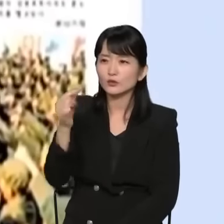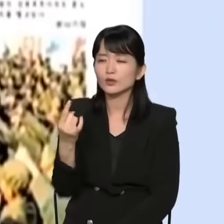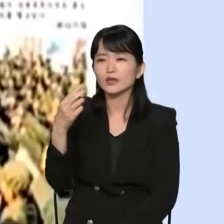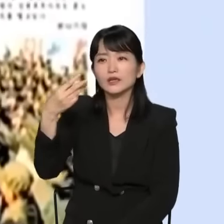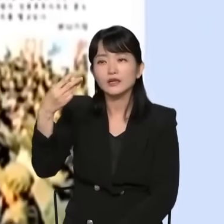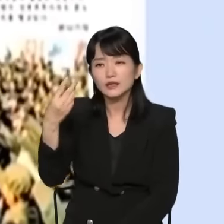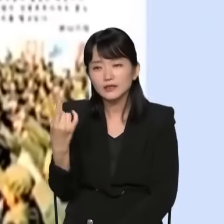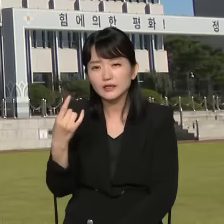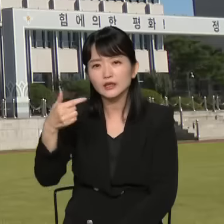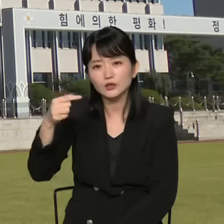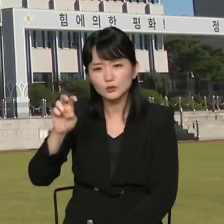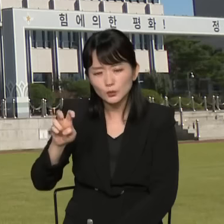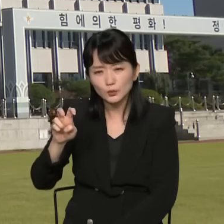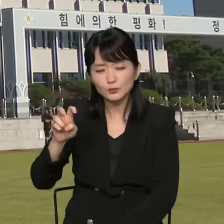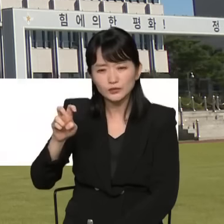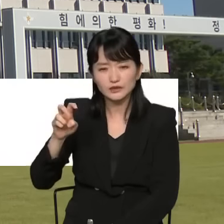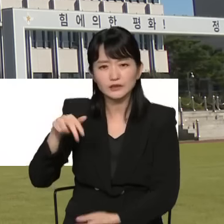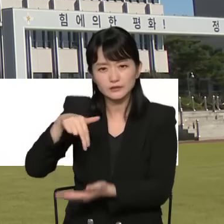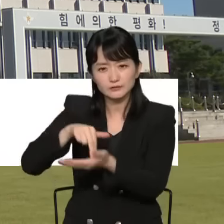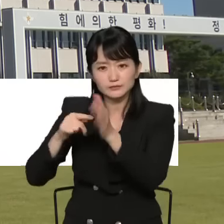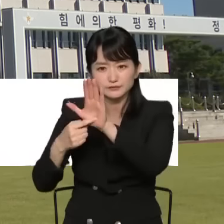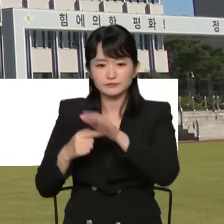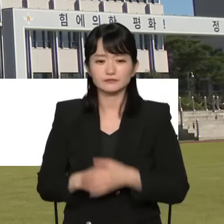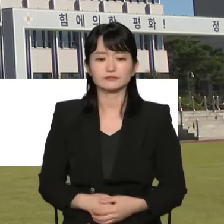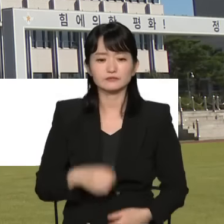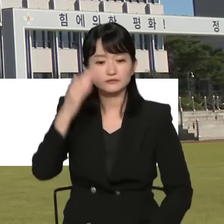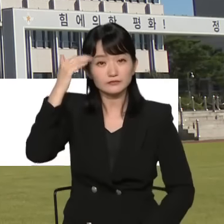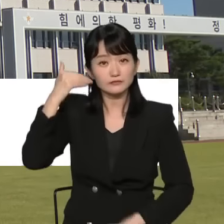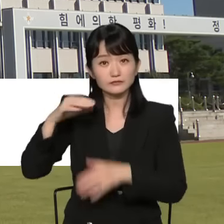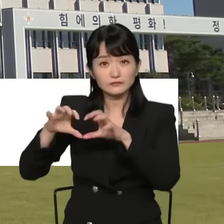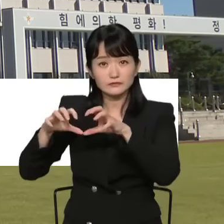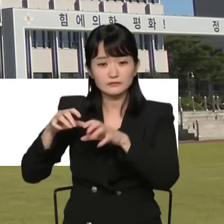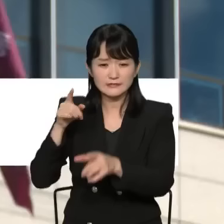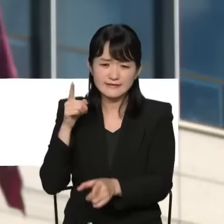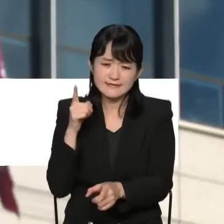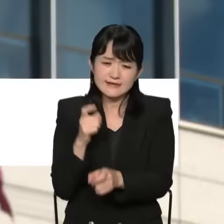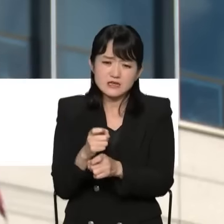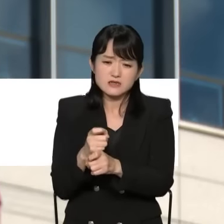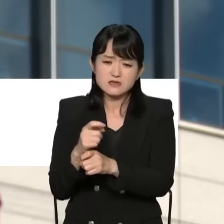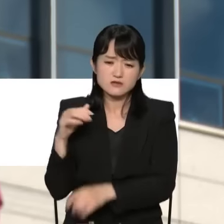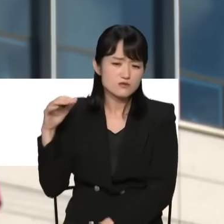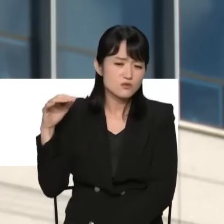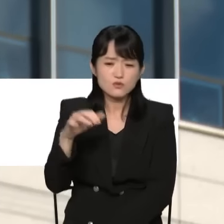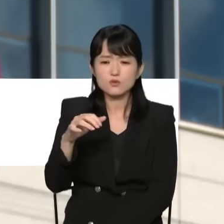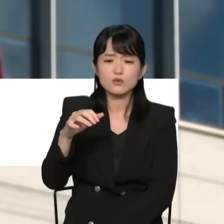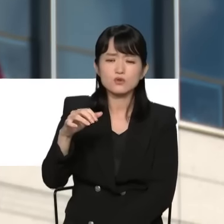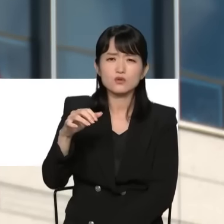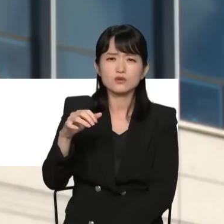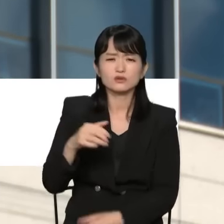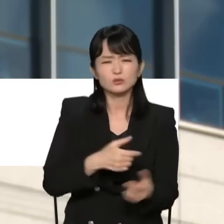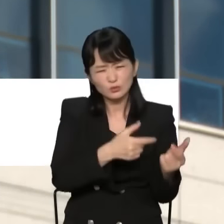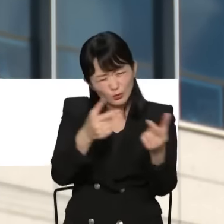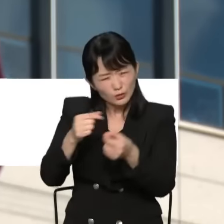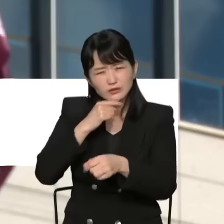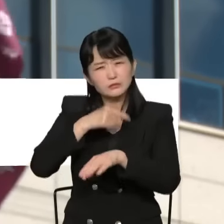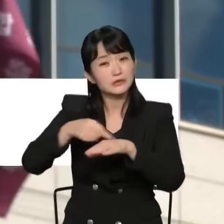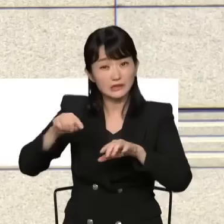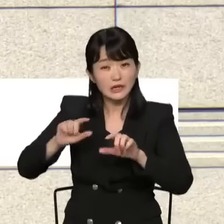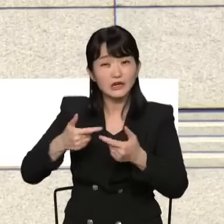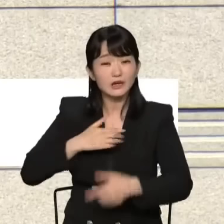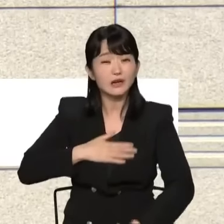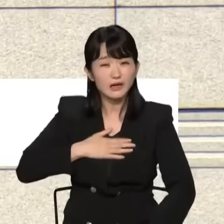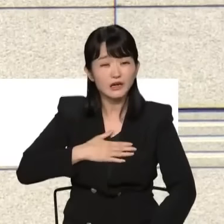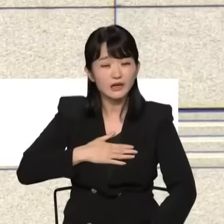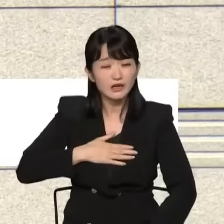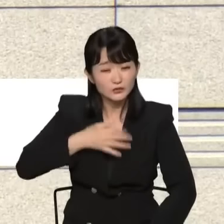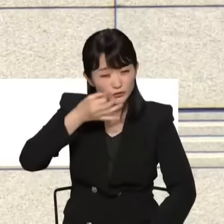반응을 실었습니다. 대한민국이 얼마나 적대적이고 또 얼마나 공격적이고 또 같은 민족이 아니다라는 것을